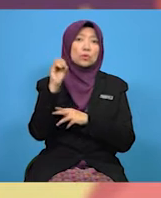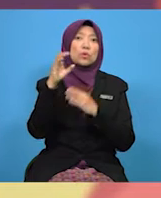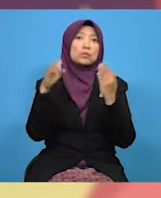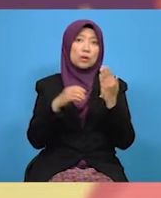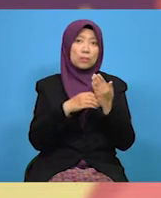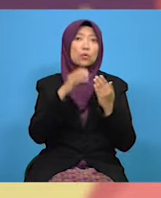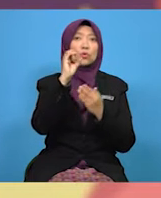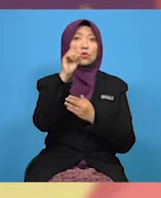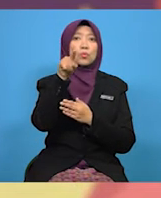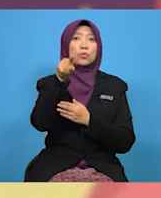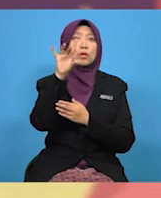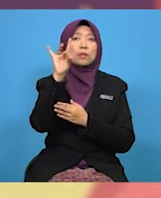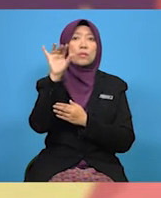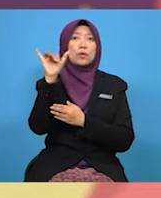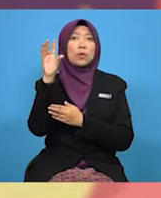jam